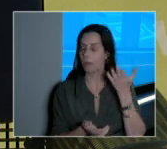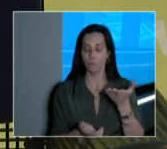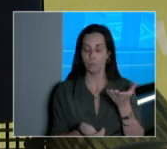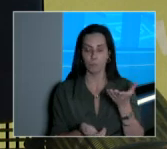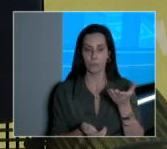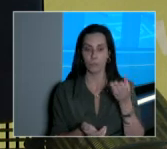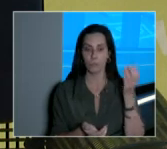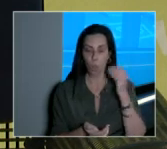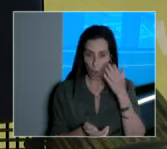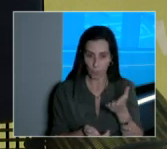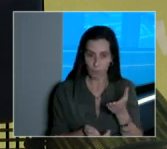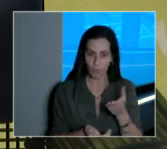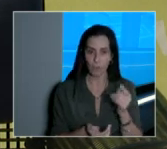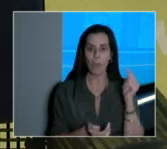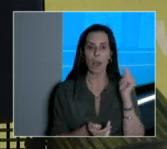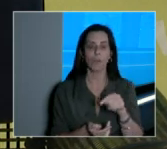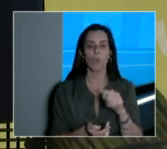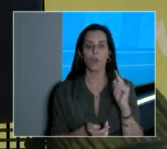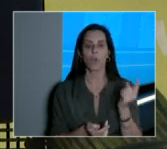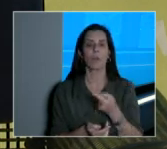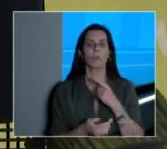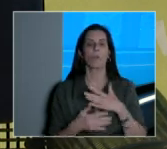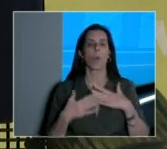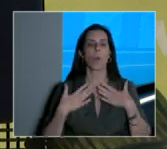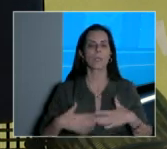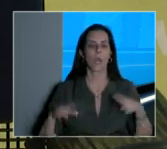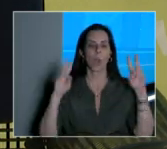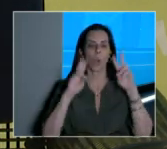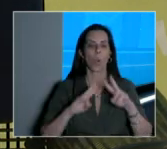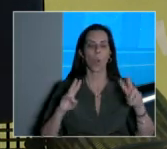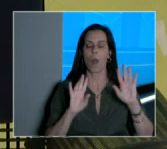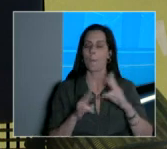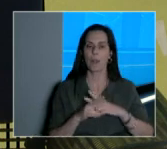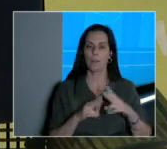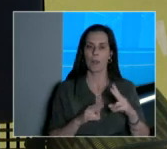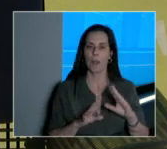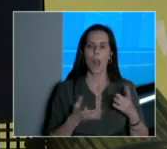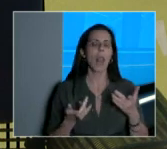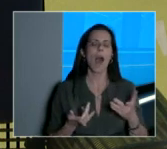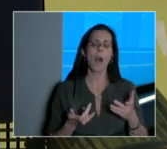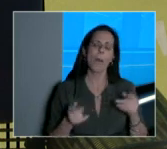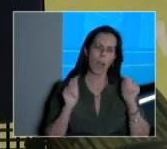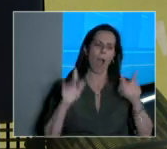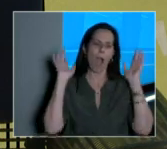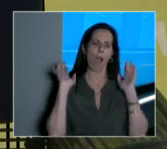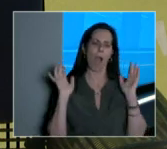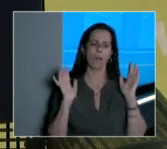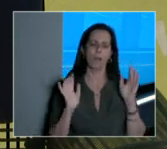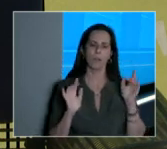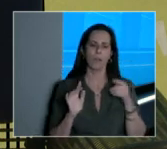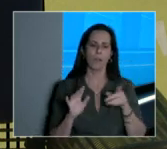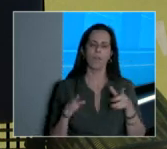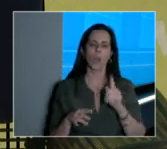הספר שלומדים אזרחות לבוא כולם עם חולצה כחולה בלבד לבית ספר. למה? ככה כי היא רוצה. לא תינתן